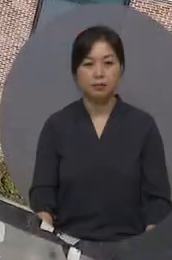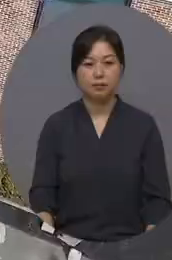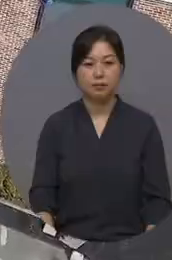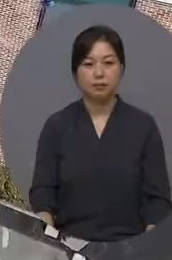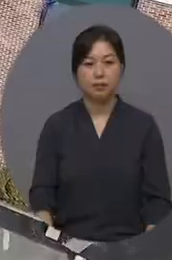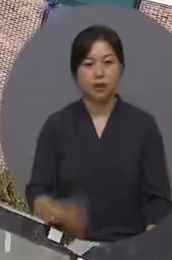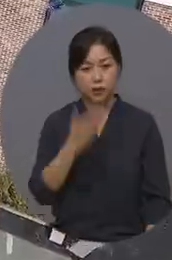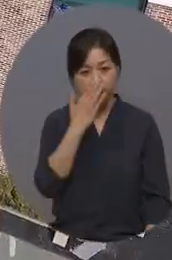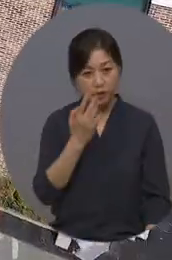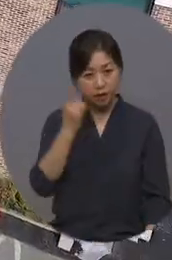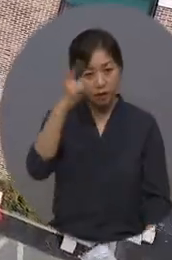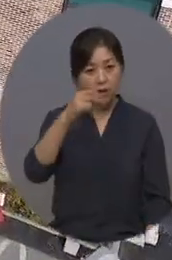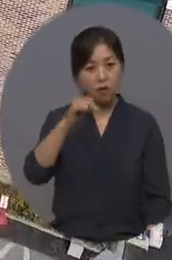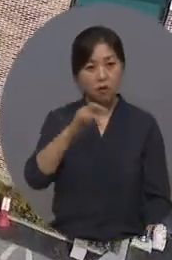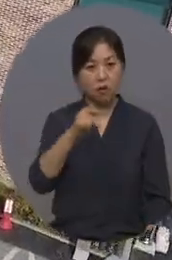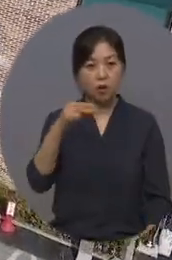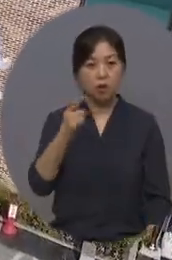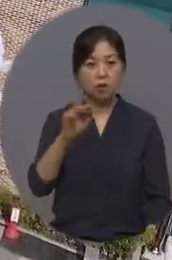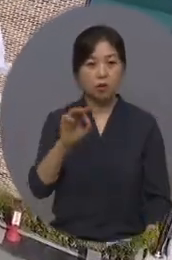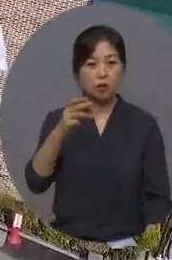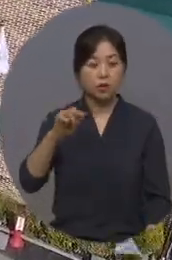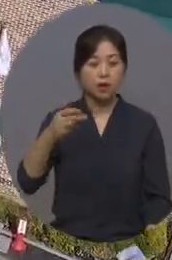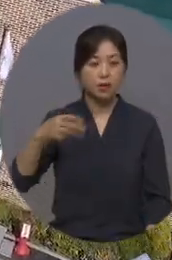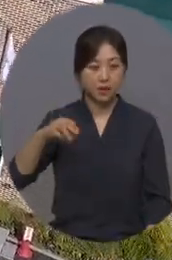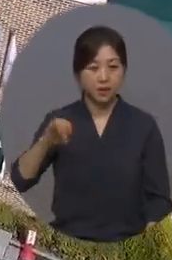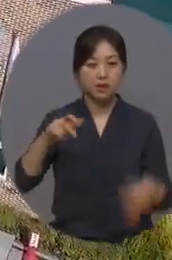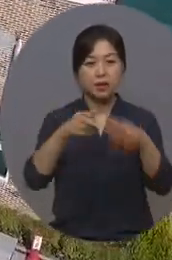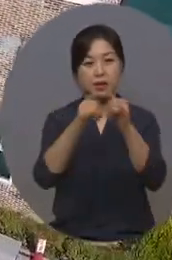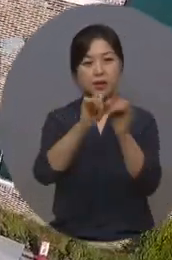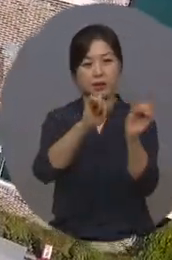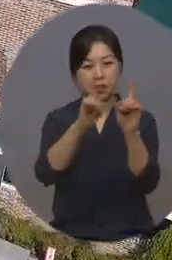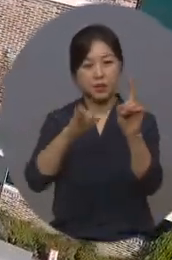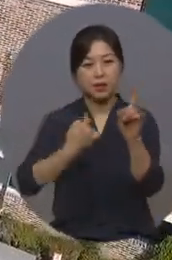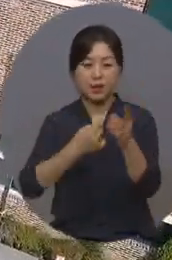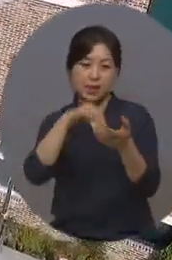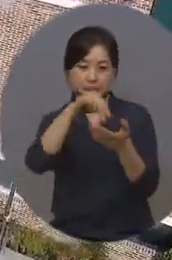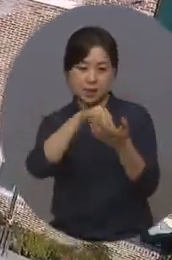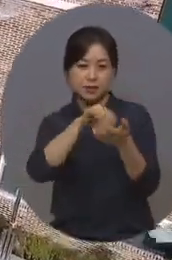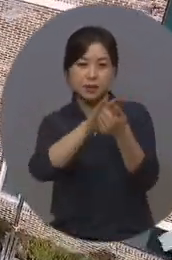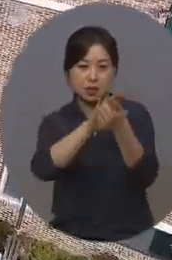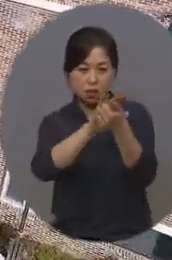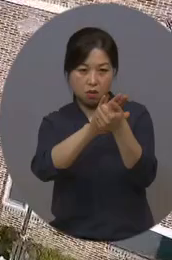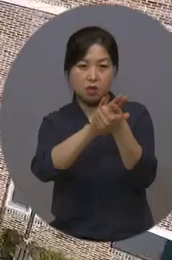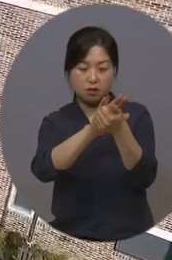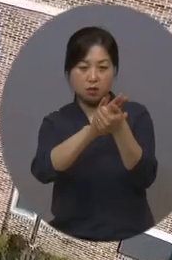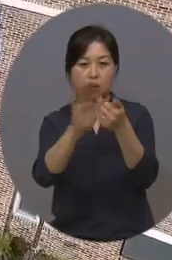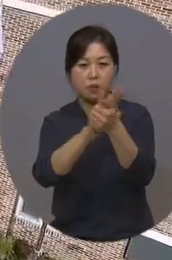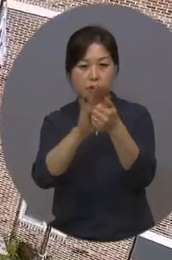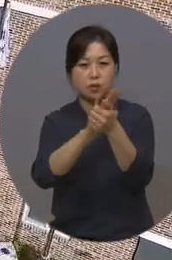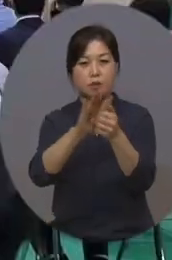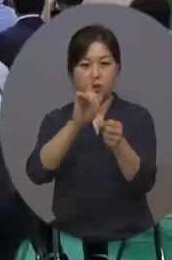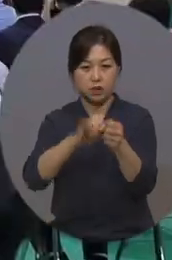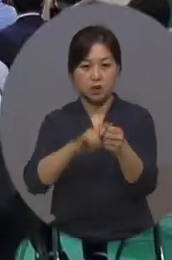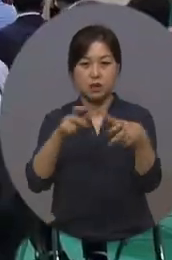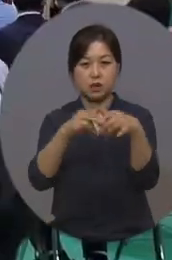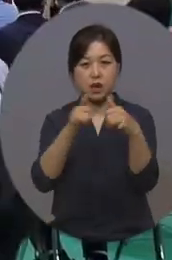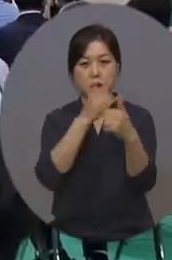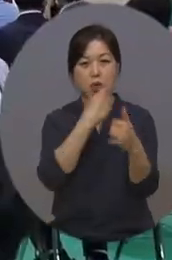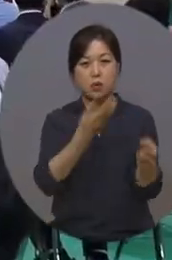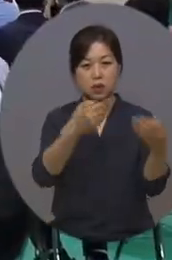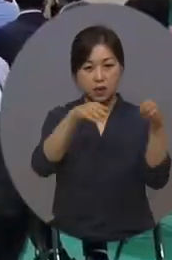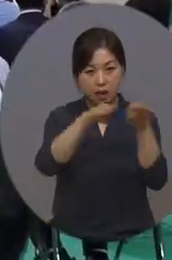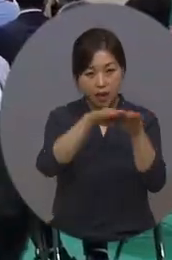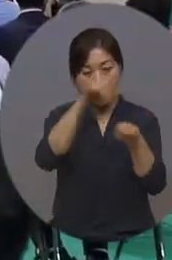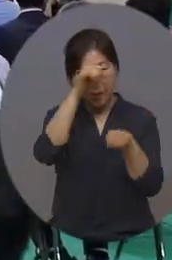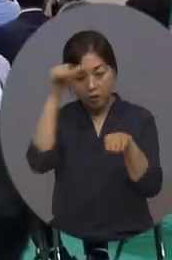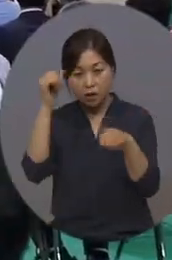순천시가 서면 동산리에 장애인의 재활과 자립 지원 서비스 제공을 위해 장애인 복지관